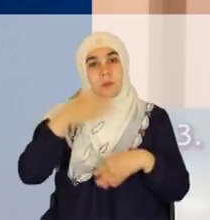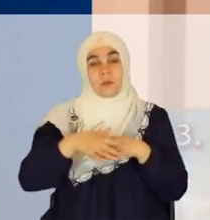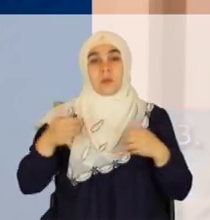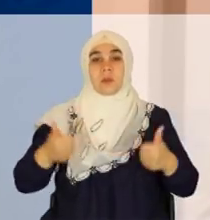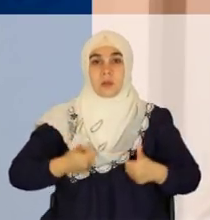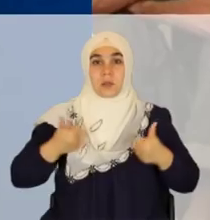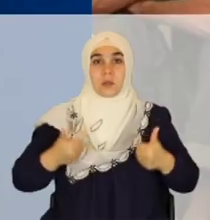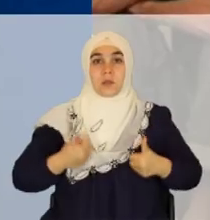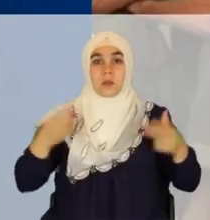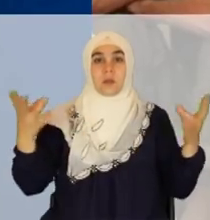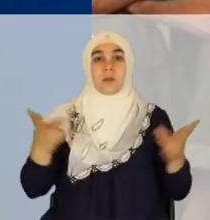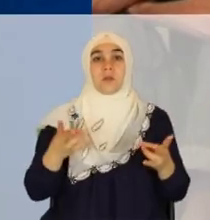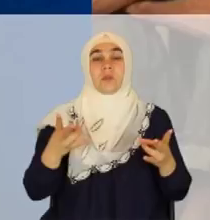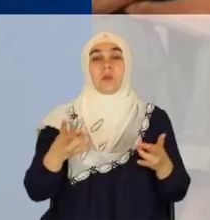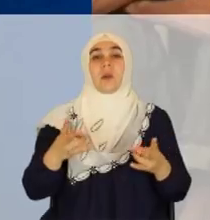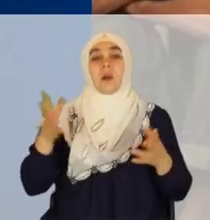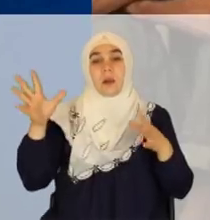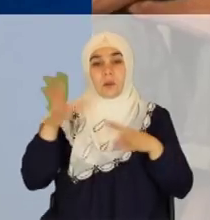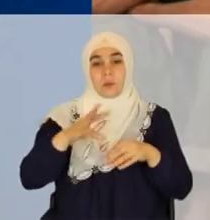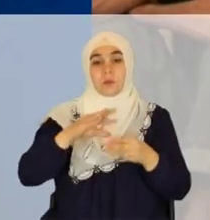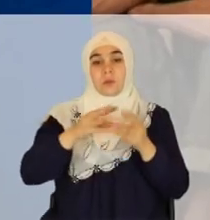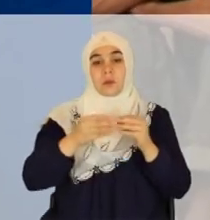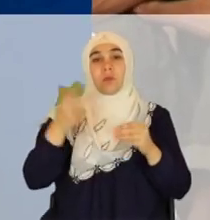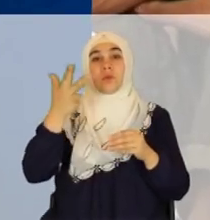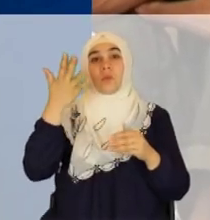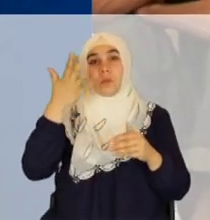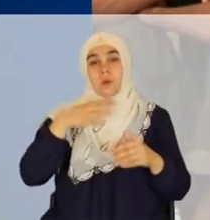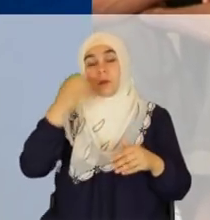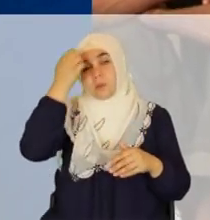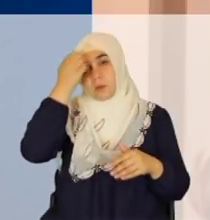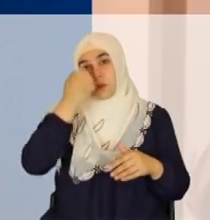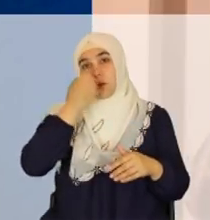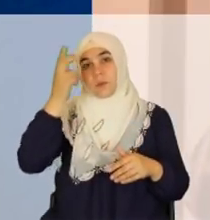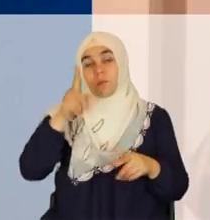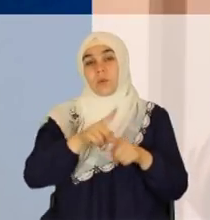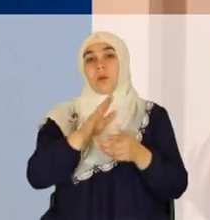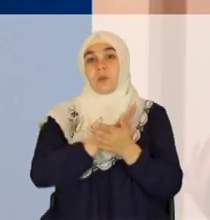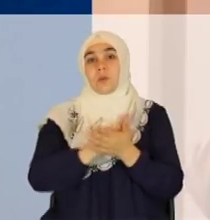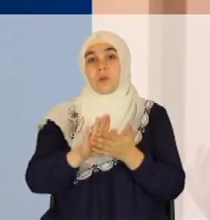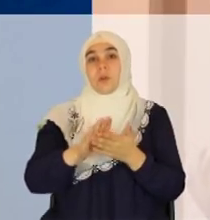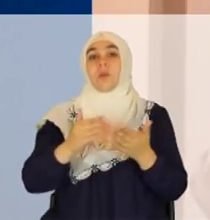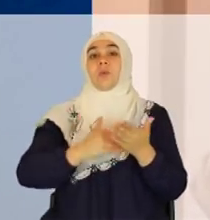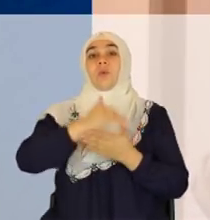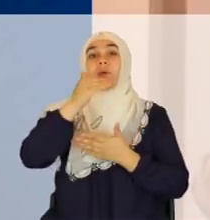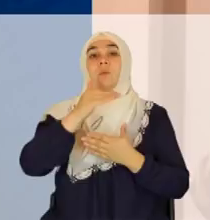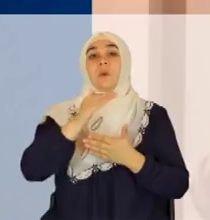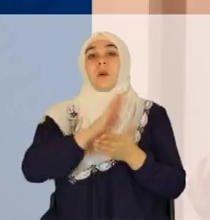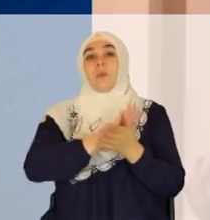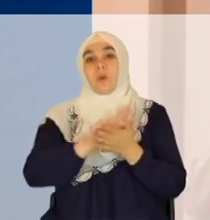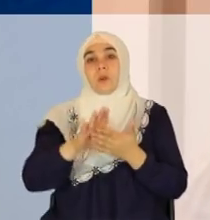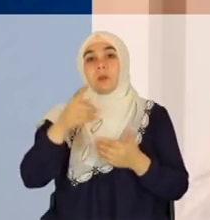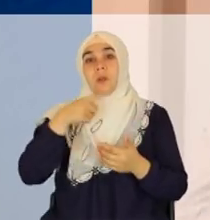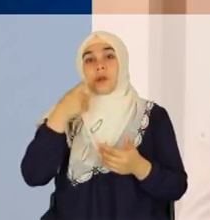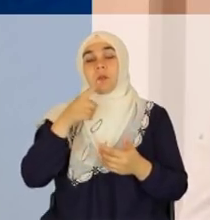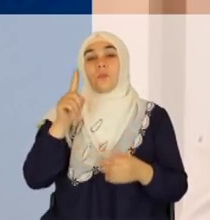kerak. U ham bo'ldi, bu ham bo'ldi, jo'y ham bo'ldi, Xudoga shukr. Endi yuqori maqomdagi poklik keladi.